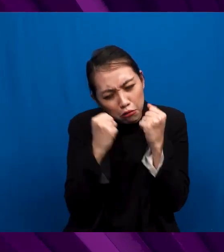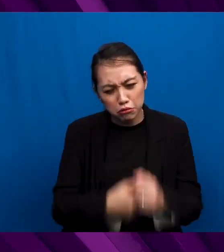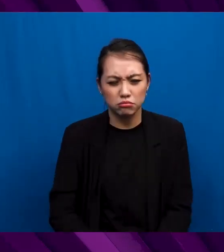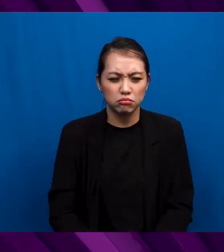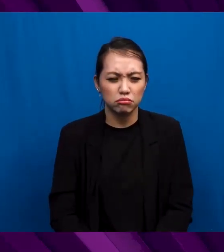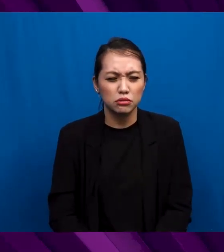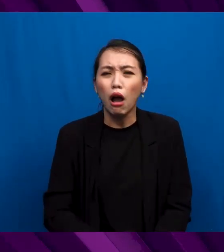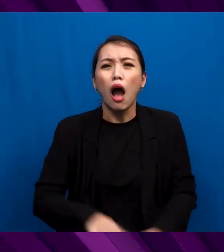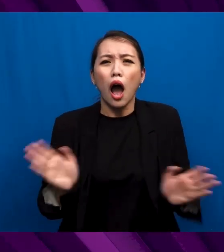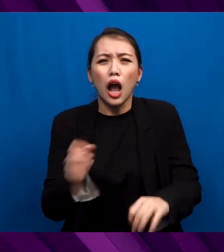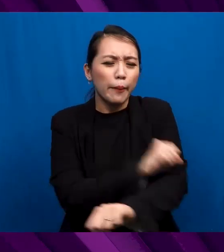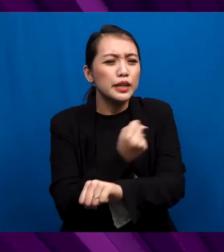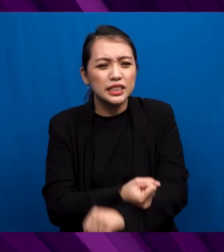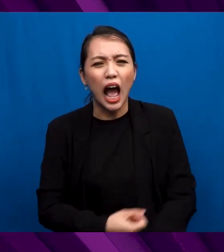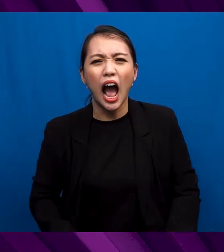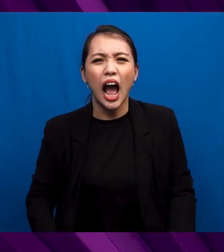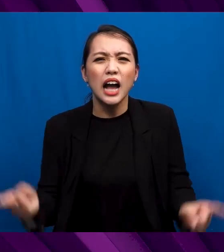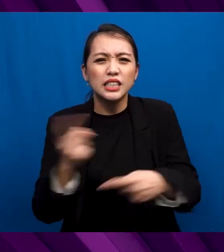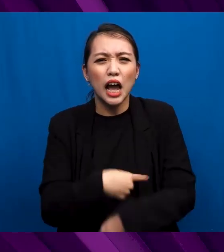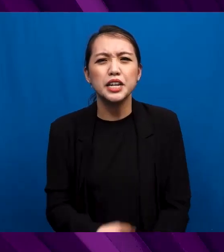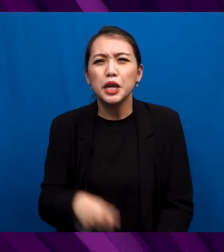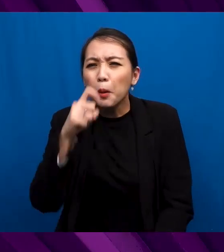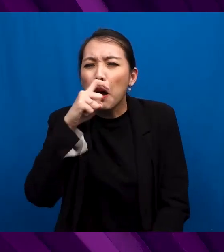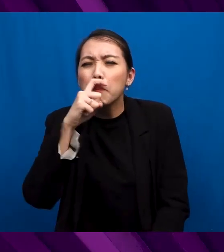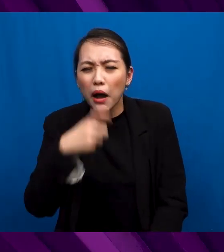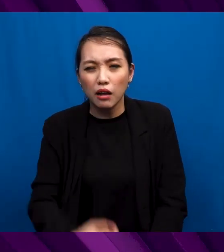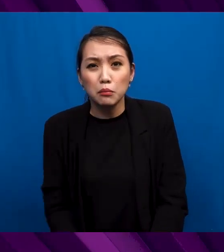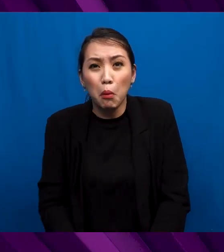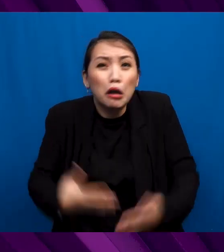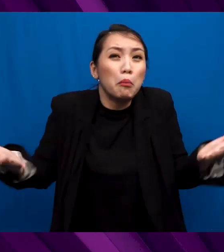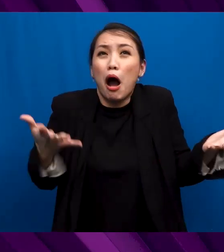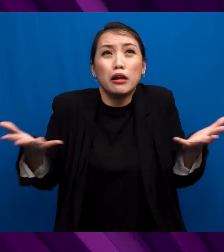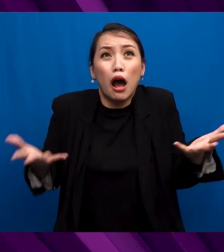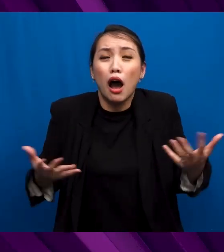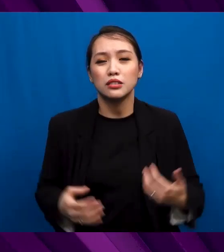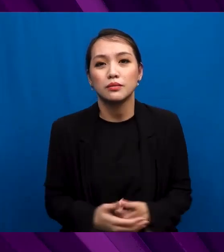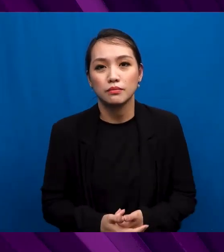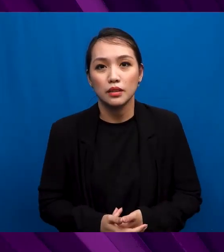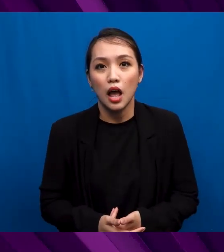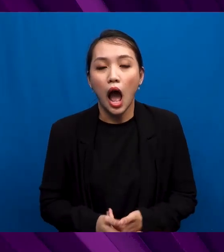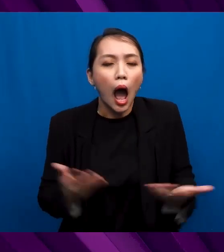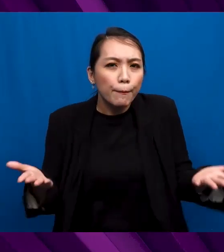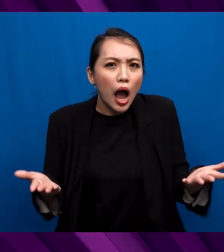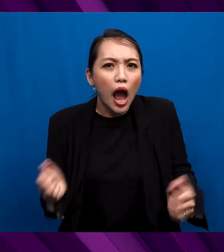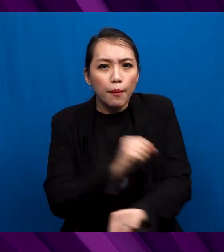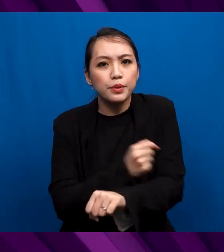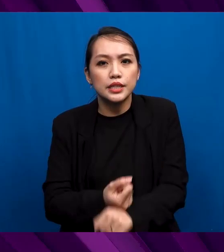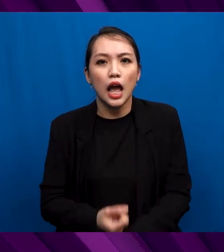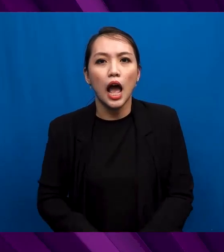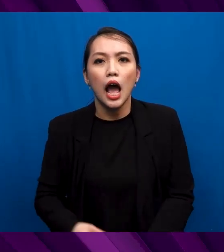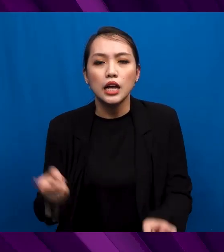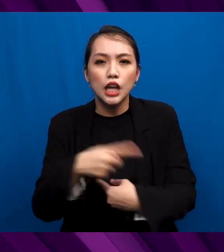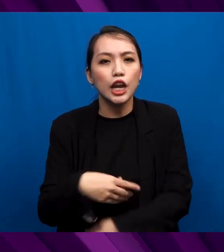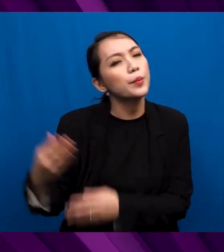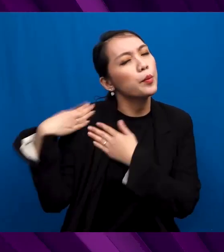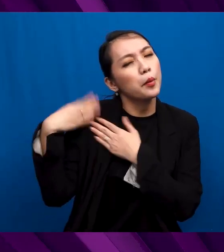seorang, apakah saya mampu, apa saya bisa jadi seorang ayah? Apa saya bisa memimpin keluarga saya, padahal anak baru satu rasanya itu nggak